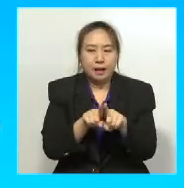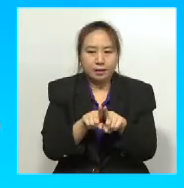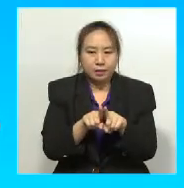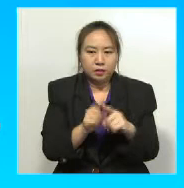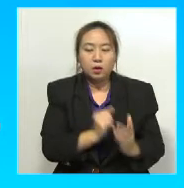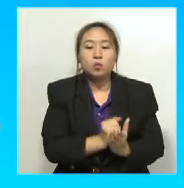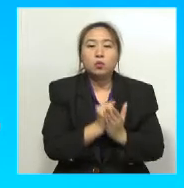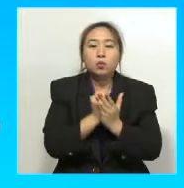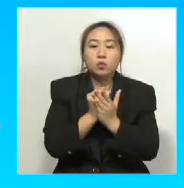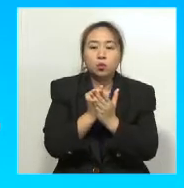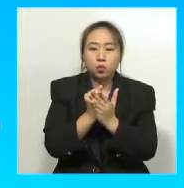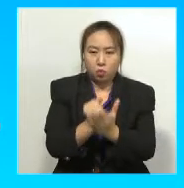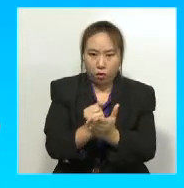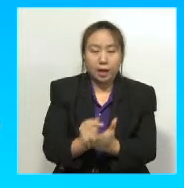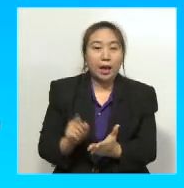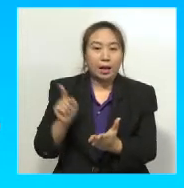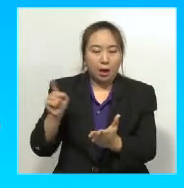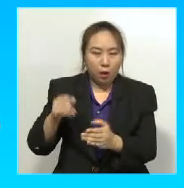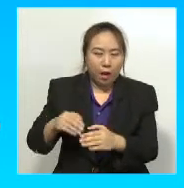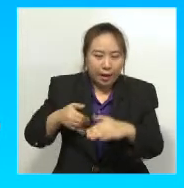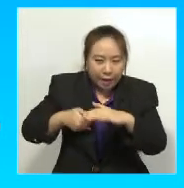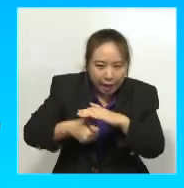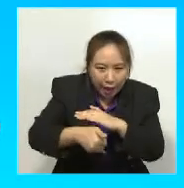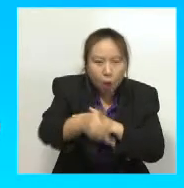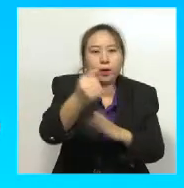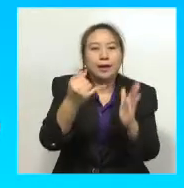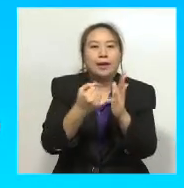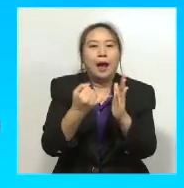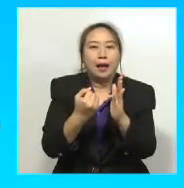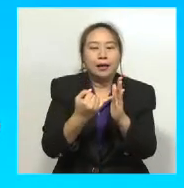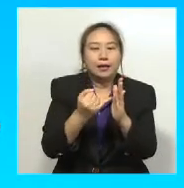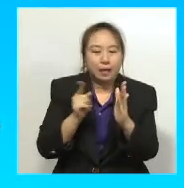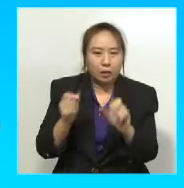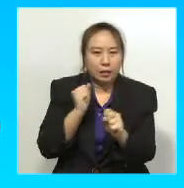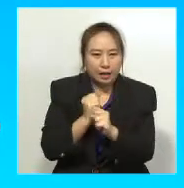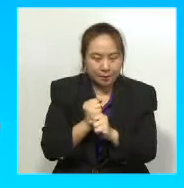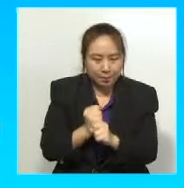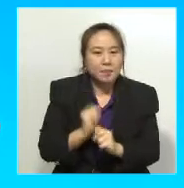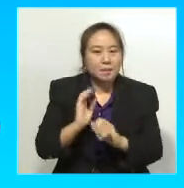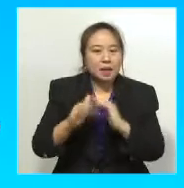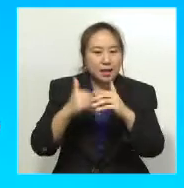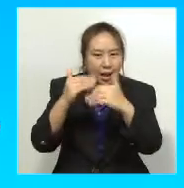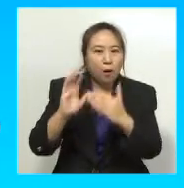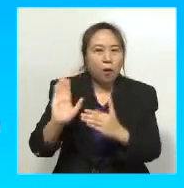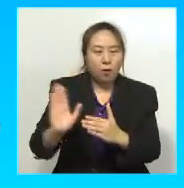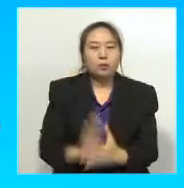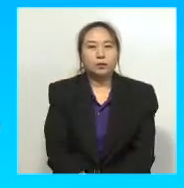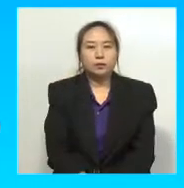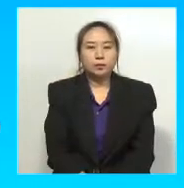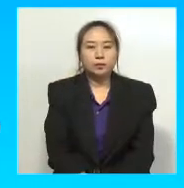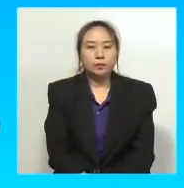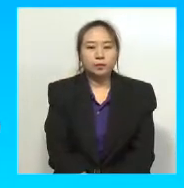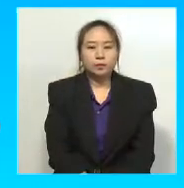าเดินทางไปแต่ละช่วงให้ง่ายขึ้นมาเดิมเขาเองก็จะพัฒนาเอาระบบปิดมาใช้เดี๋ยวคงจะ เครื่องสูบน้ำ